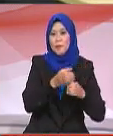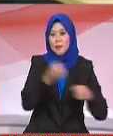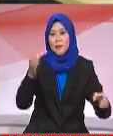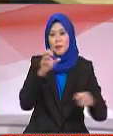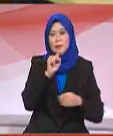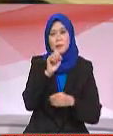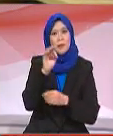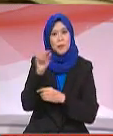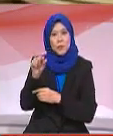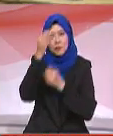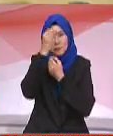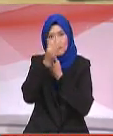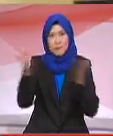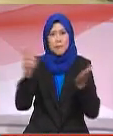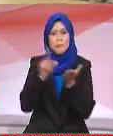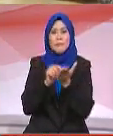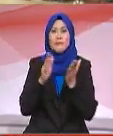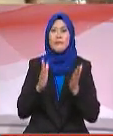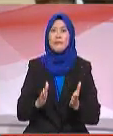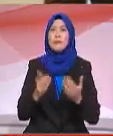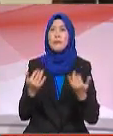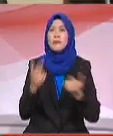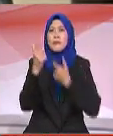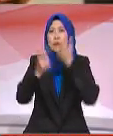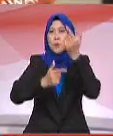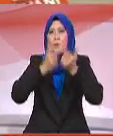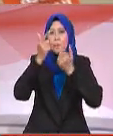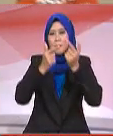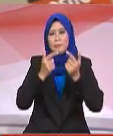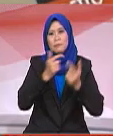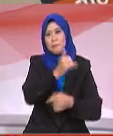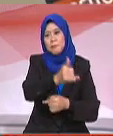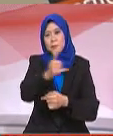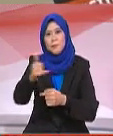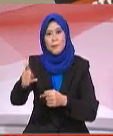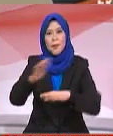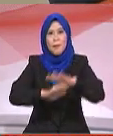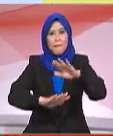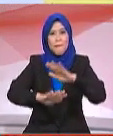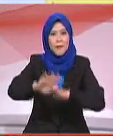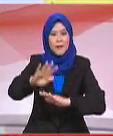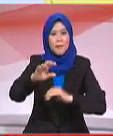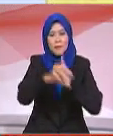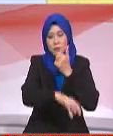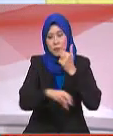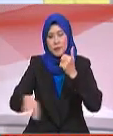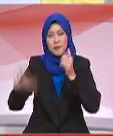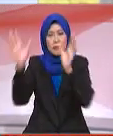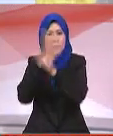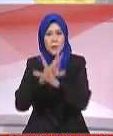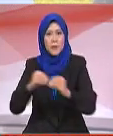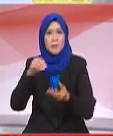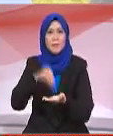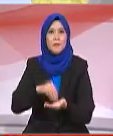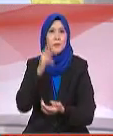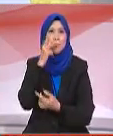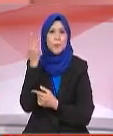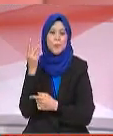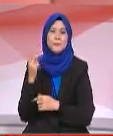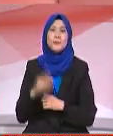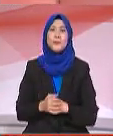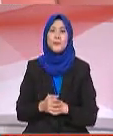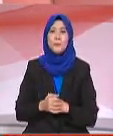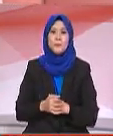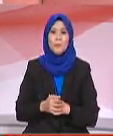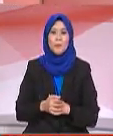dalam sidang media selepas melakukan lawatan ke Perbadanan Kemajuan Kraft Tangan Malaysia Cawangan Sarawak di Kuching.